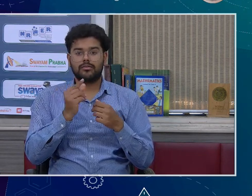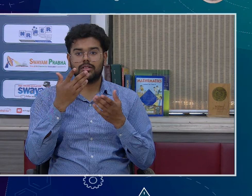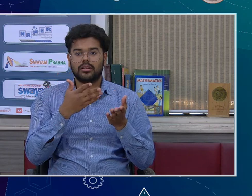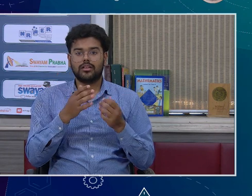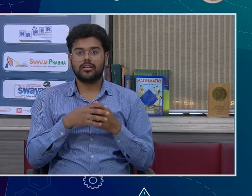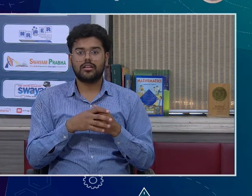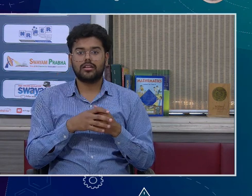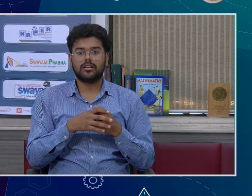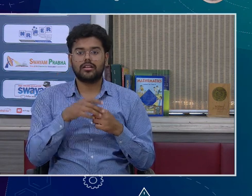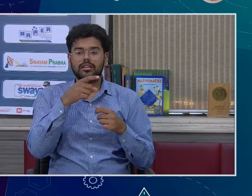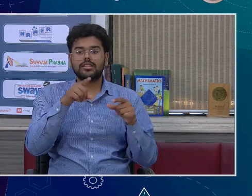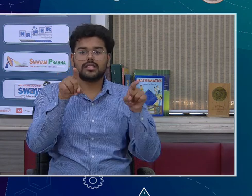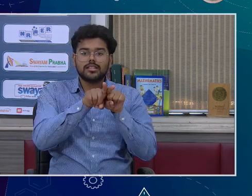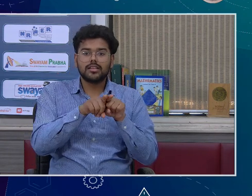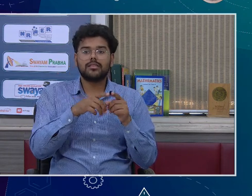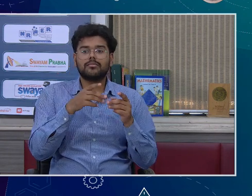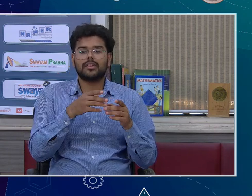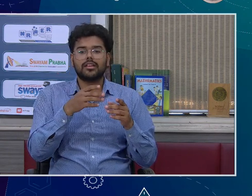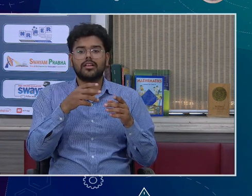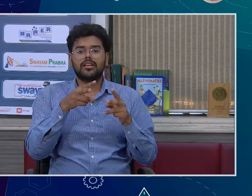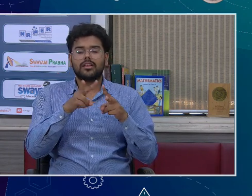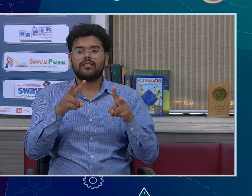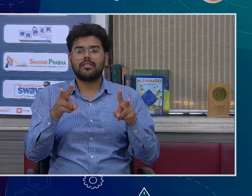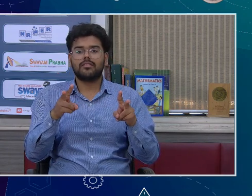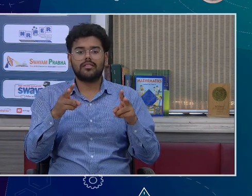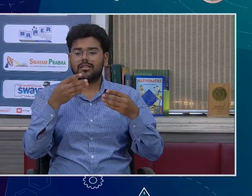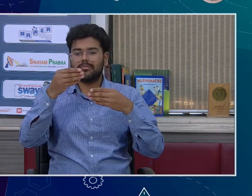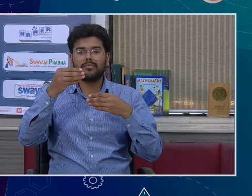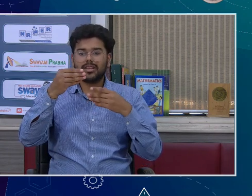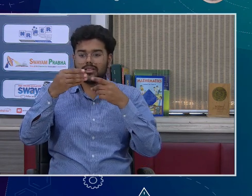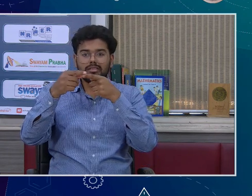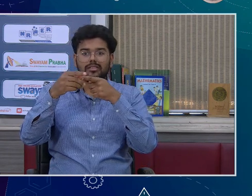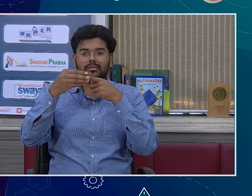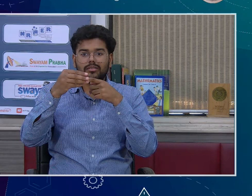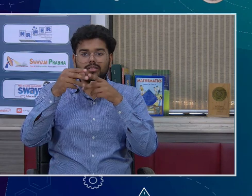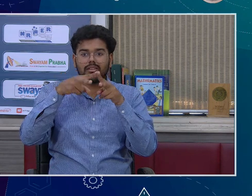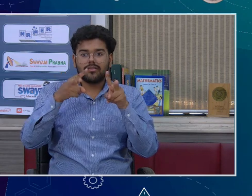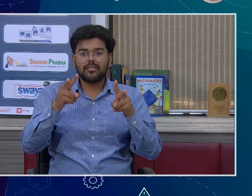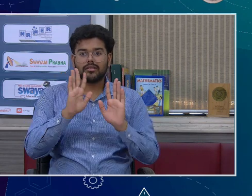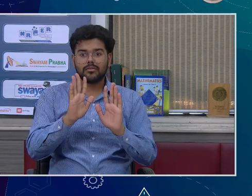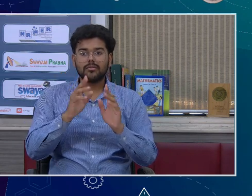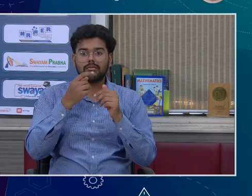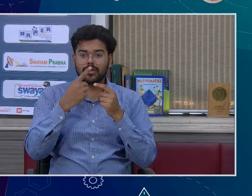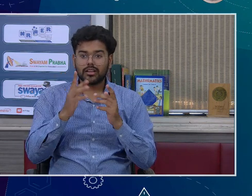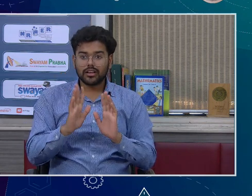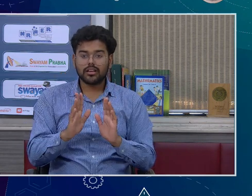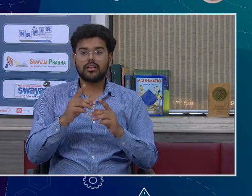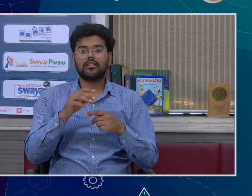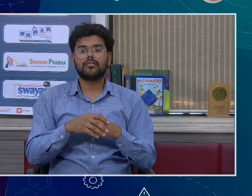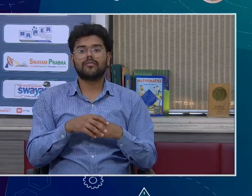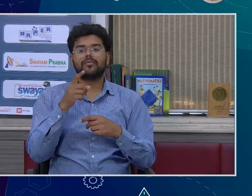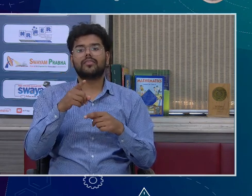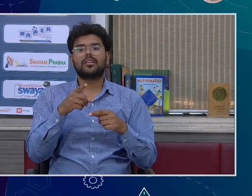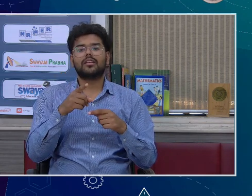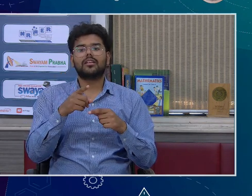हम इस साथ साथ अलग अलग तरह की पेड़ों पत्तियों की शेप के बारे में पता कर रहे हैं, बात कर रहे हैं, which is a part of our